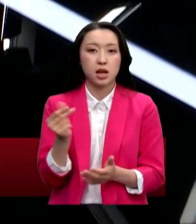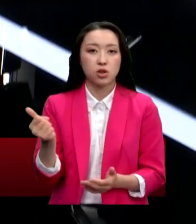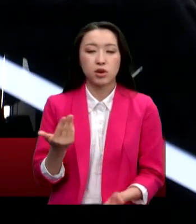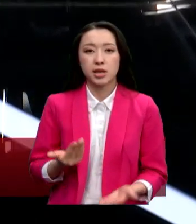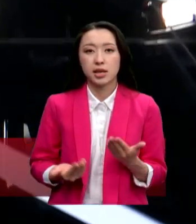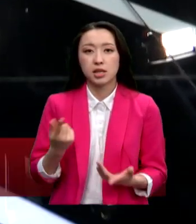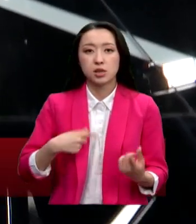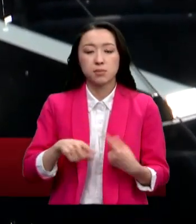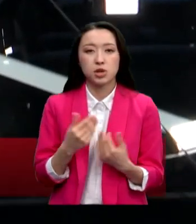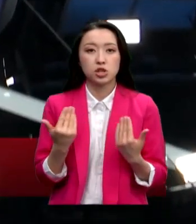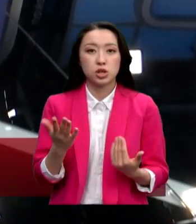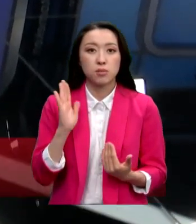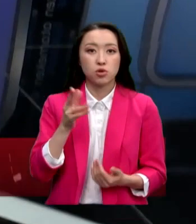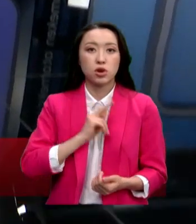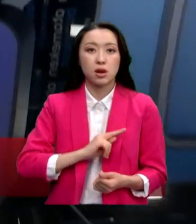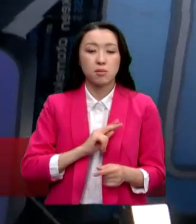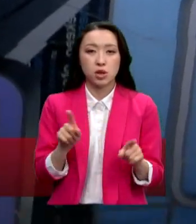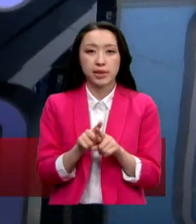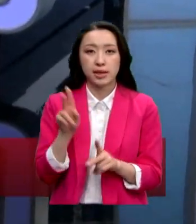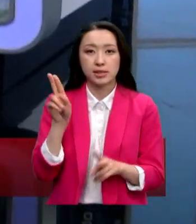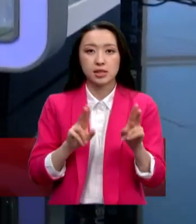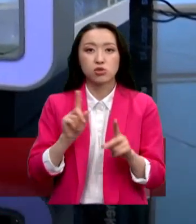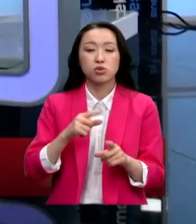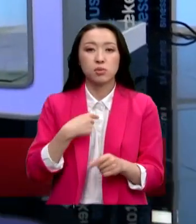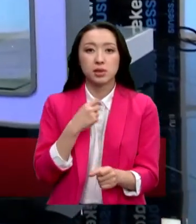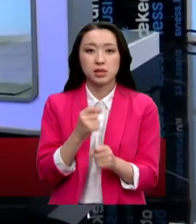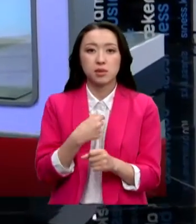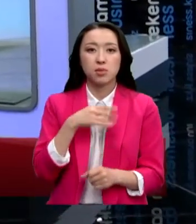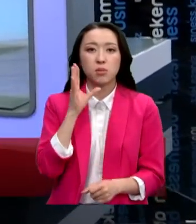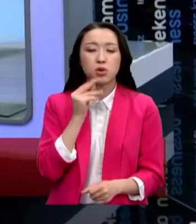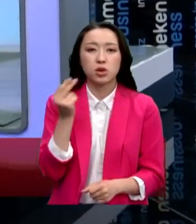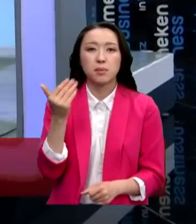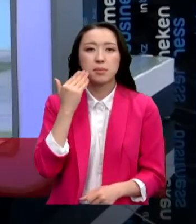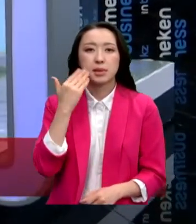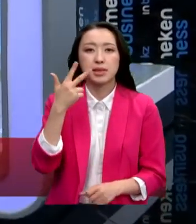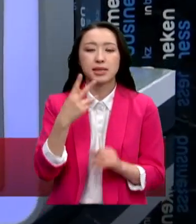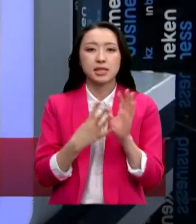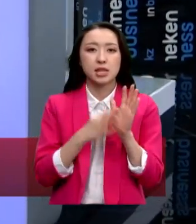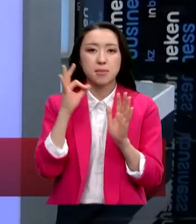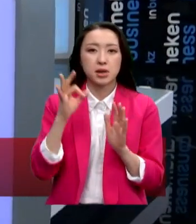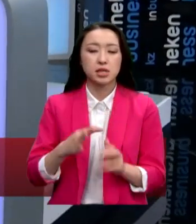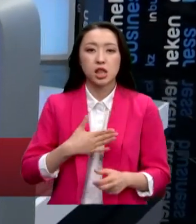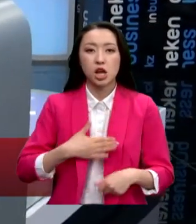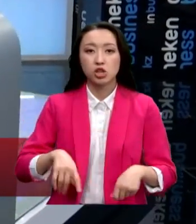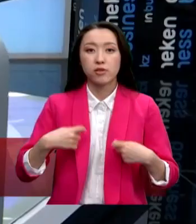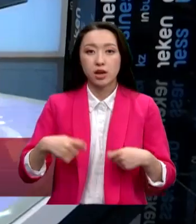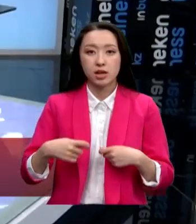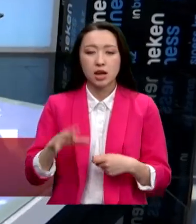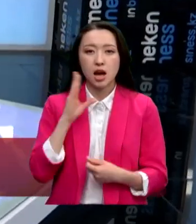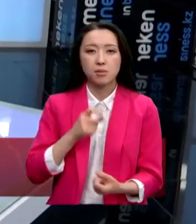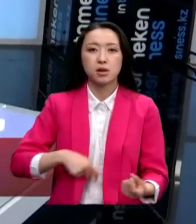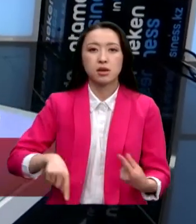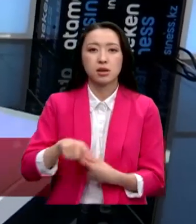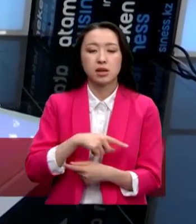мы сейчас будем работать по той схеме, которую предложили мы сможем заплатить, это примерно 39% нашего рынка имеют оборот в месяц